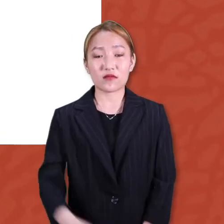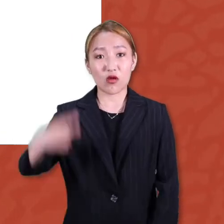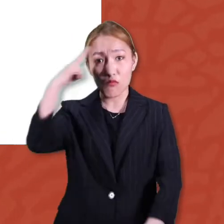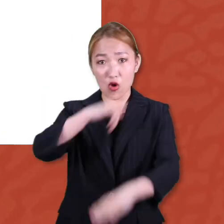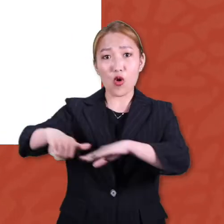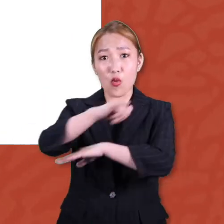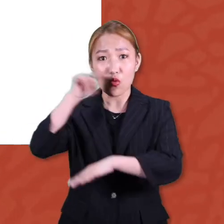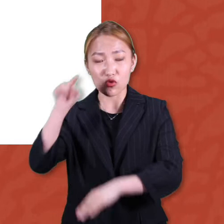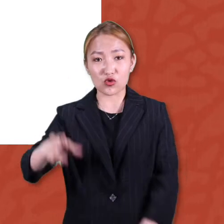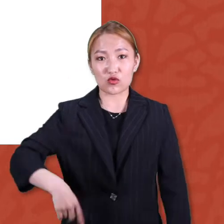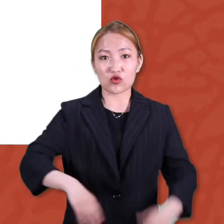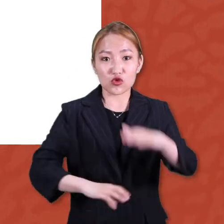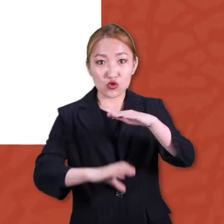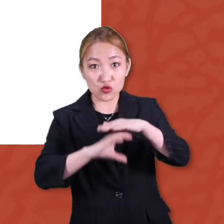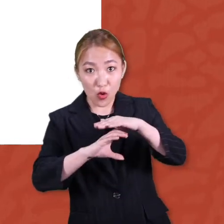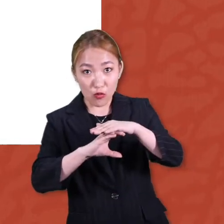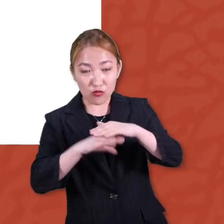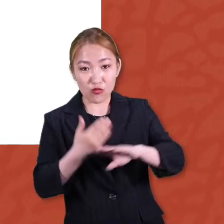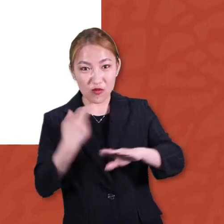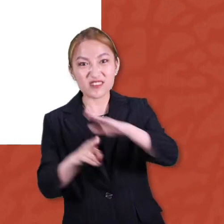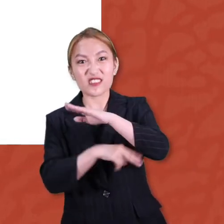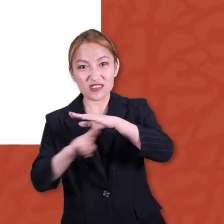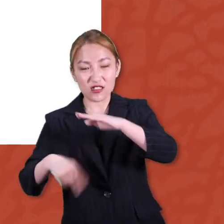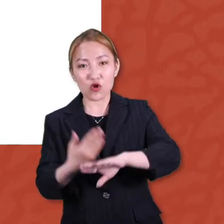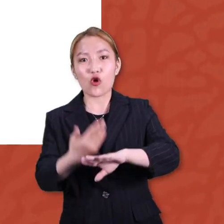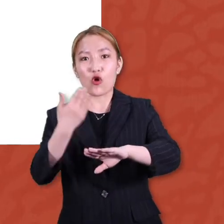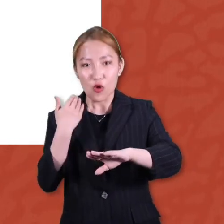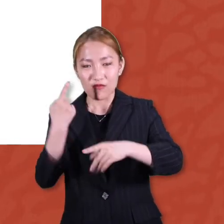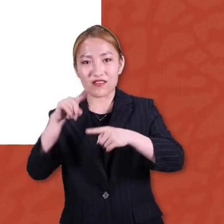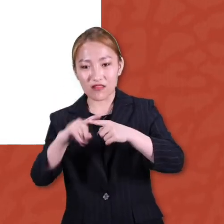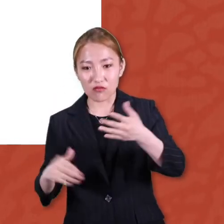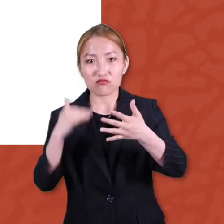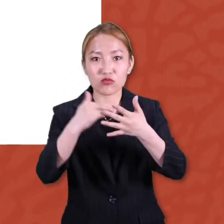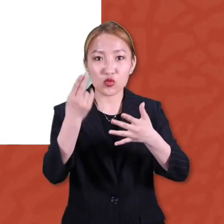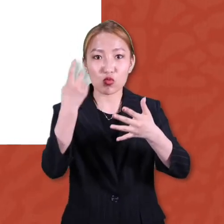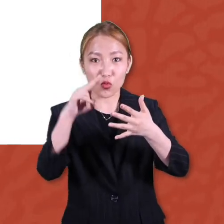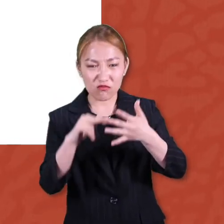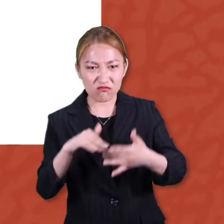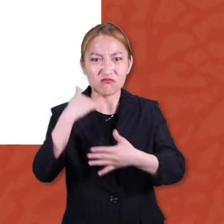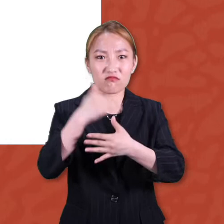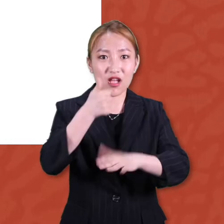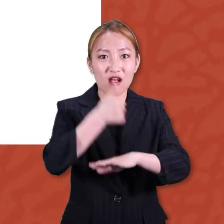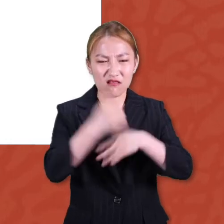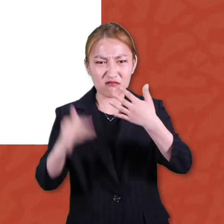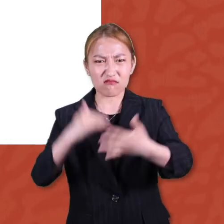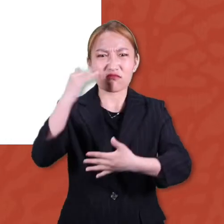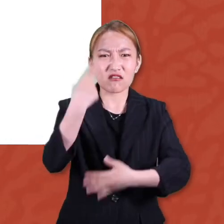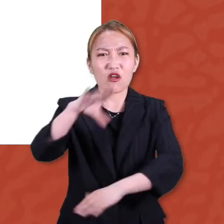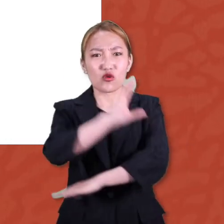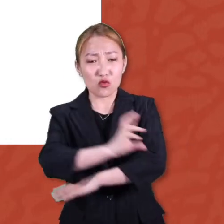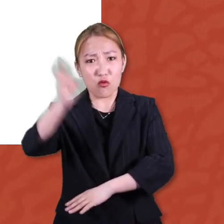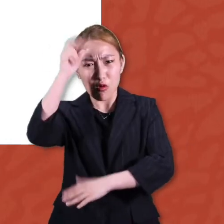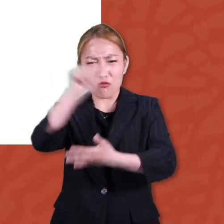Польш улсад сургуулийн өмнөх боловсролоос дунд боловсролын дараах дээд бус боловсрол хүртэлх бүх түвшнийг хамаарсан.